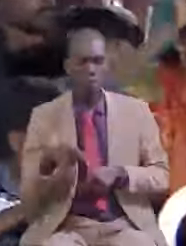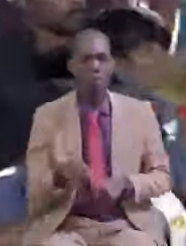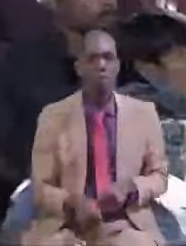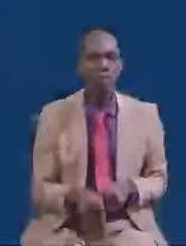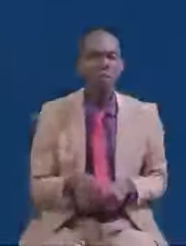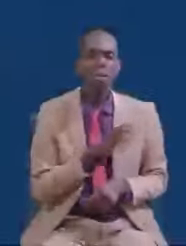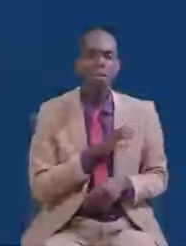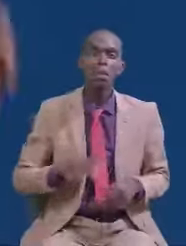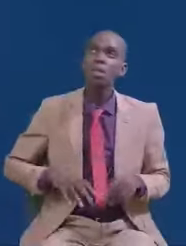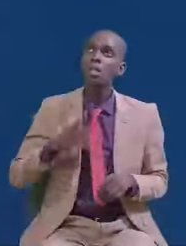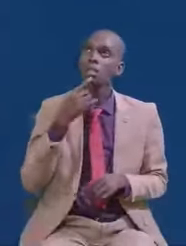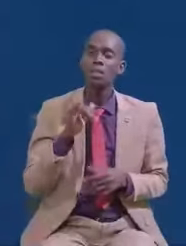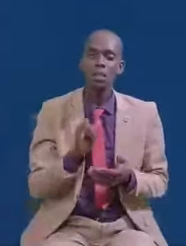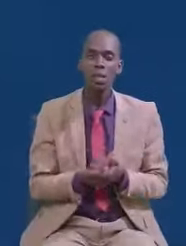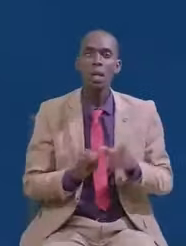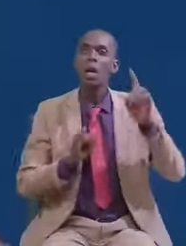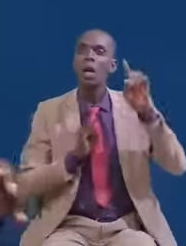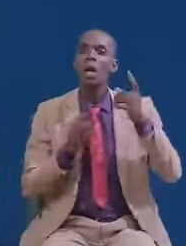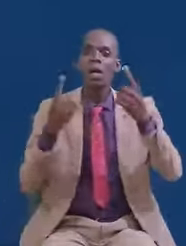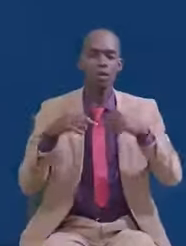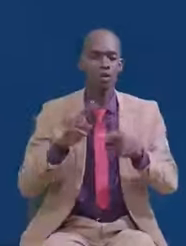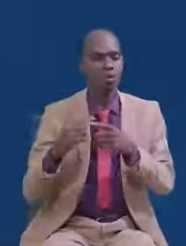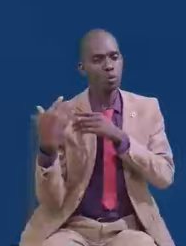Christ a dit, je suis venu porter cela pour toi.